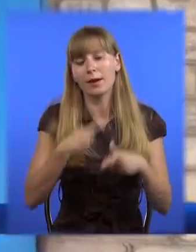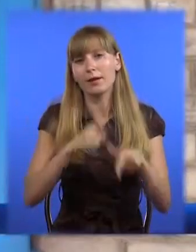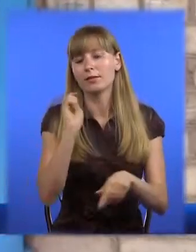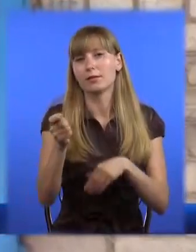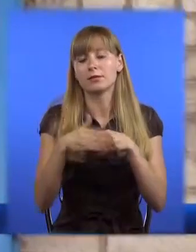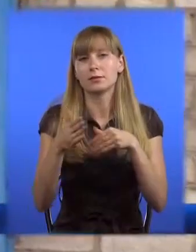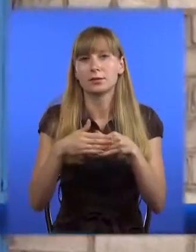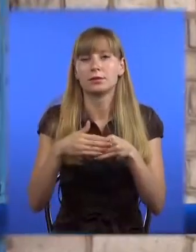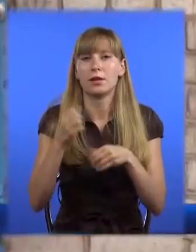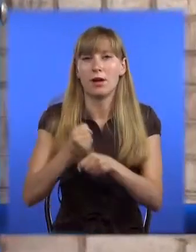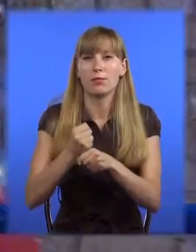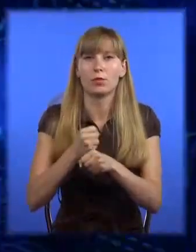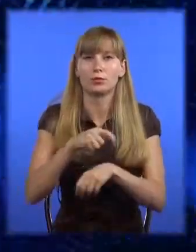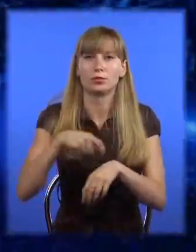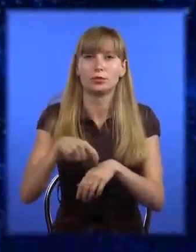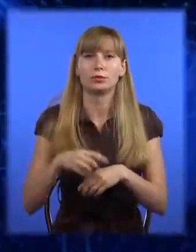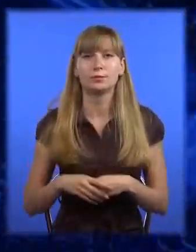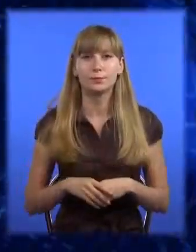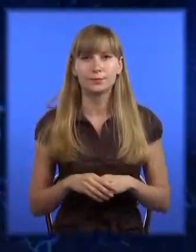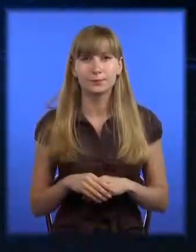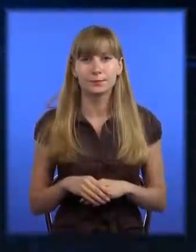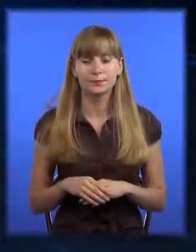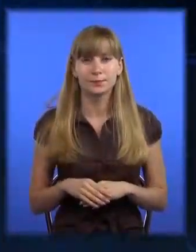суспільно корисні роботи.